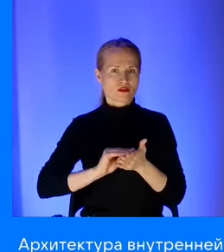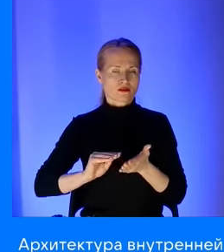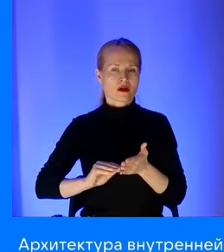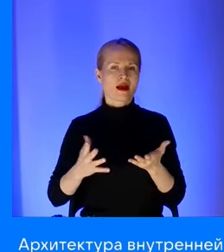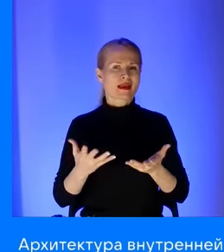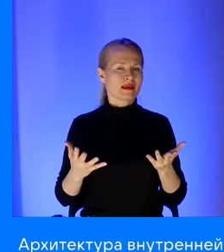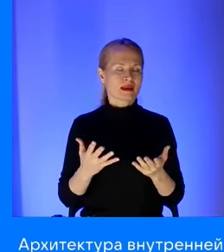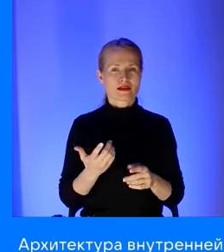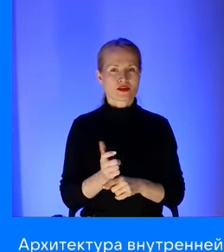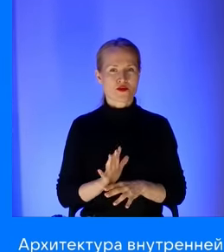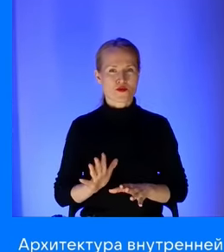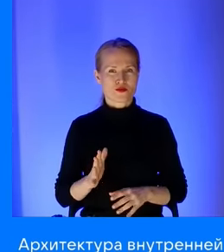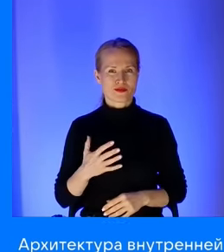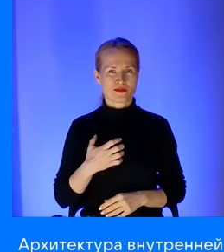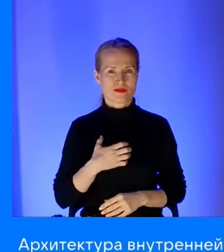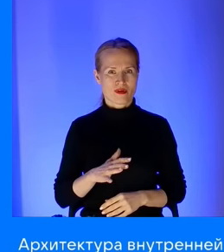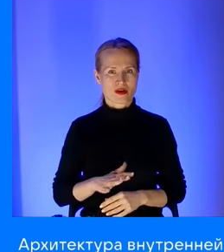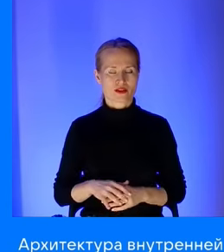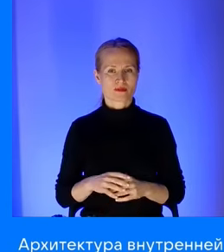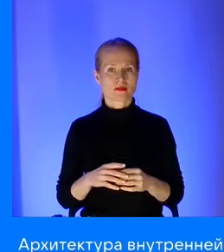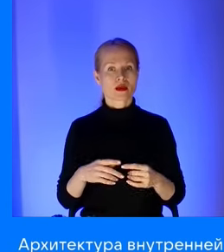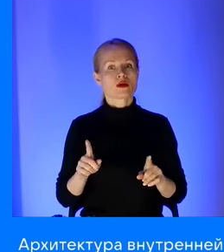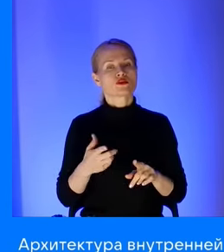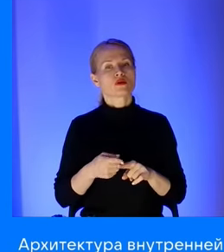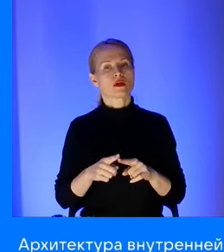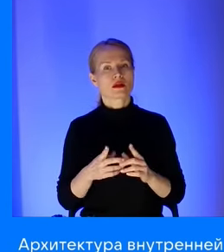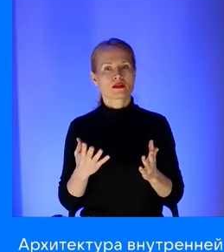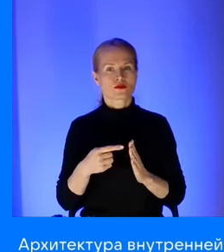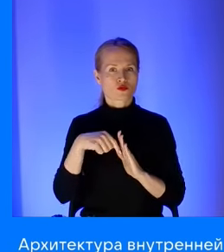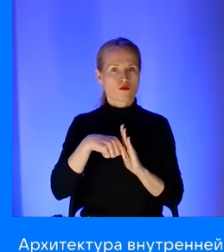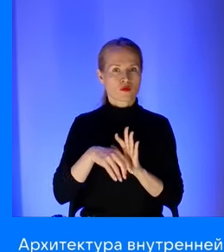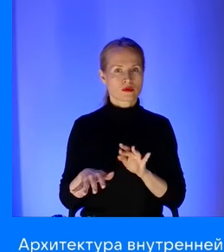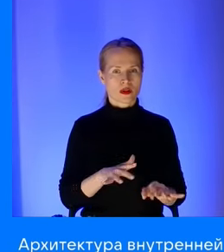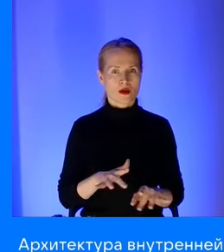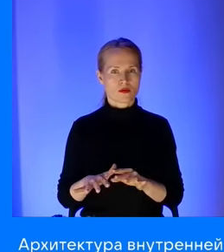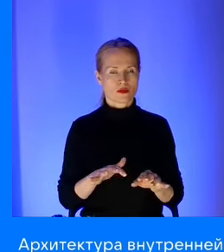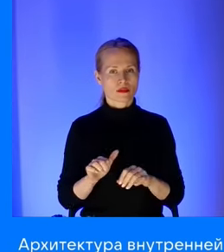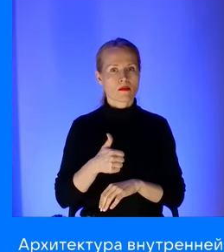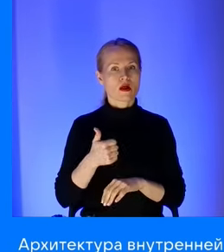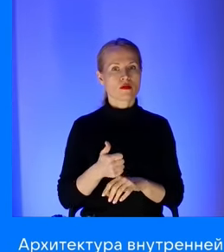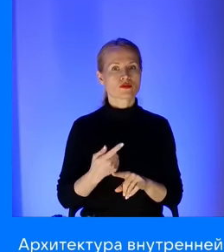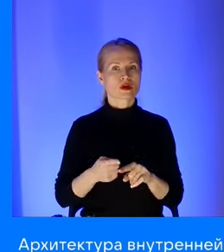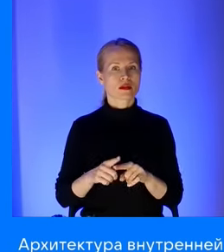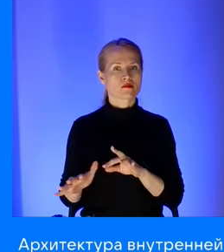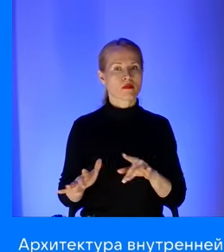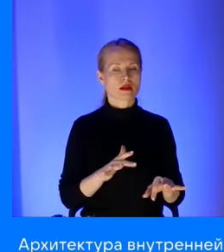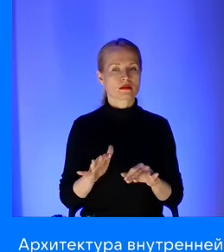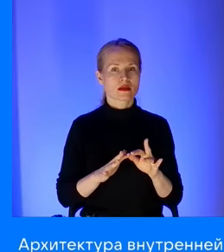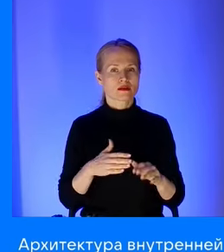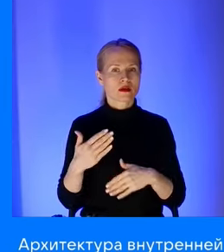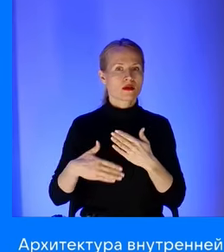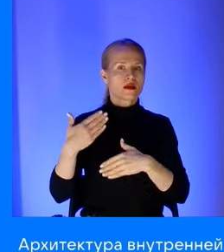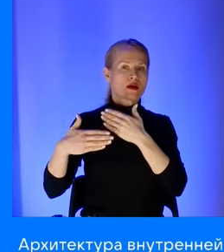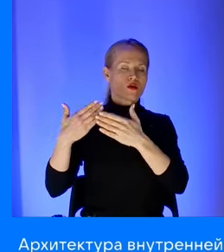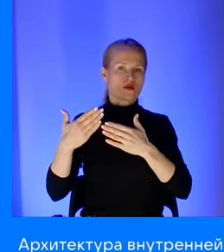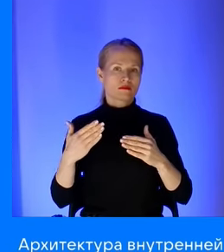есть там что это да то есть Это внутренняя кухня А самое главное что этот процесс разогрелся он приносит